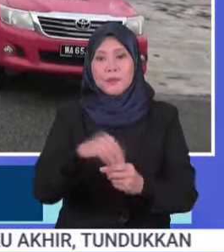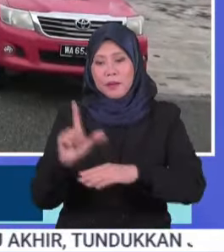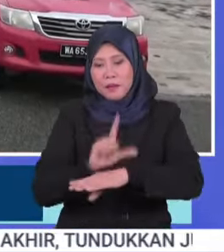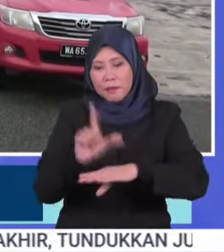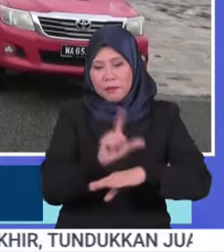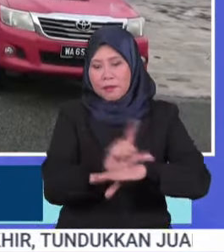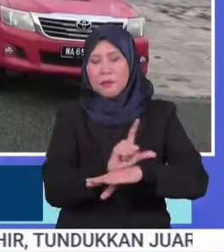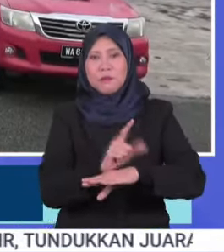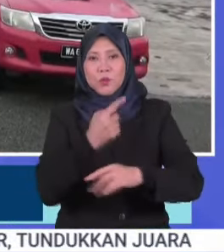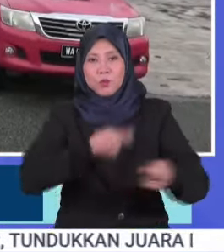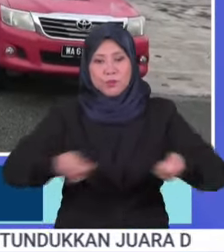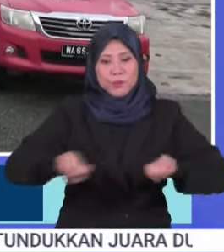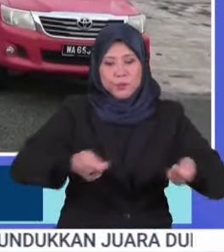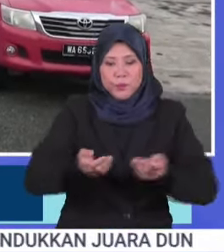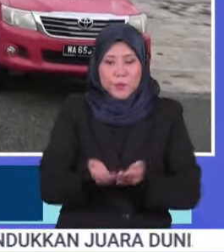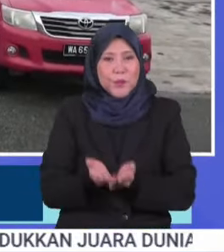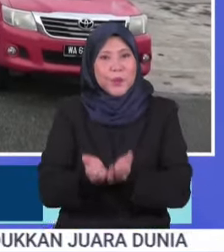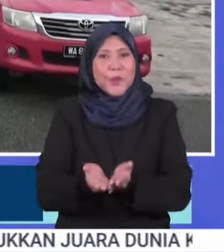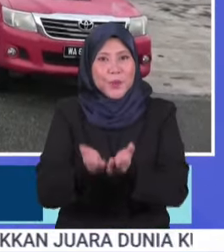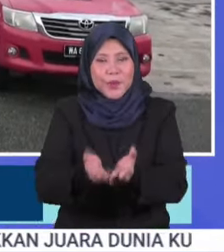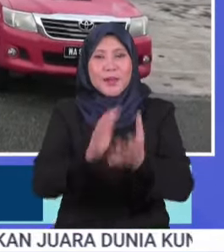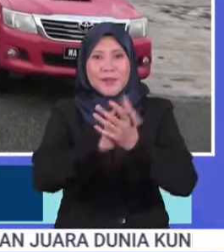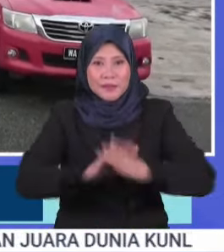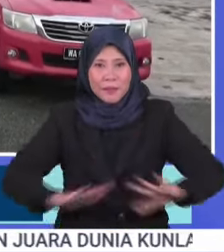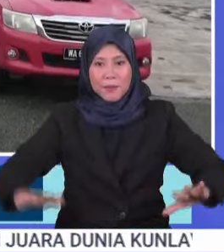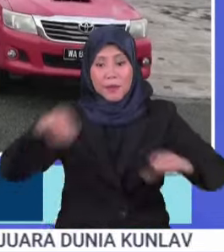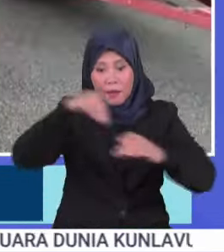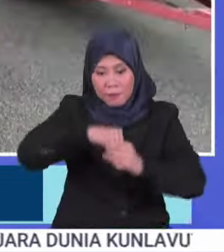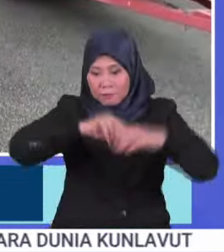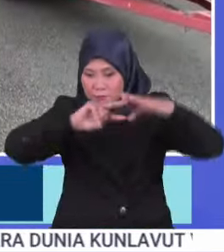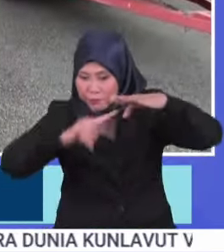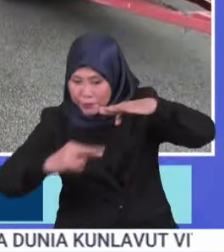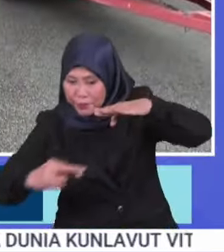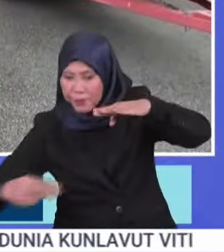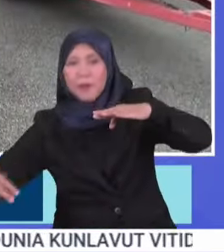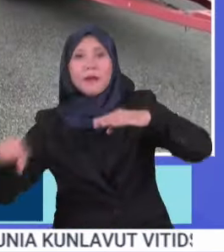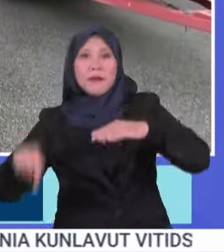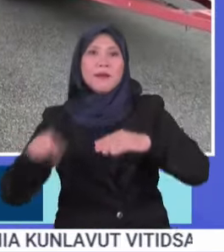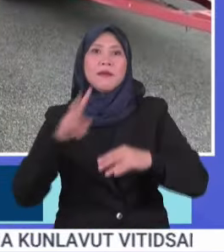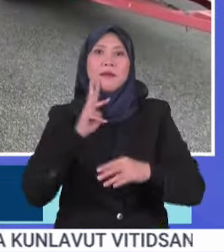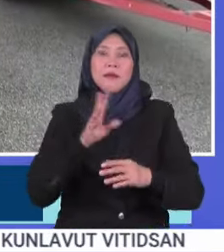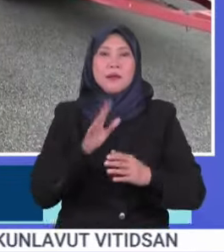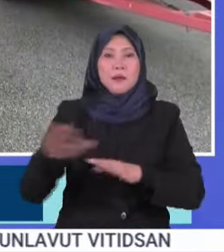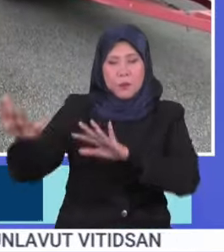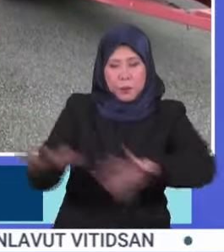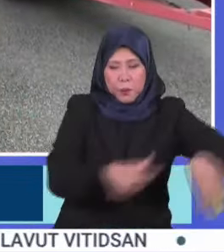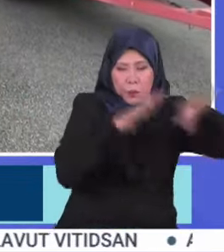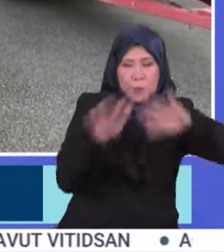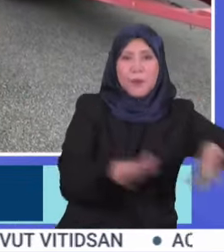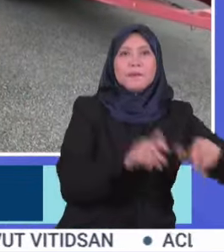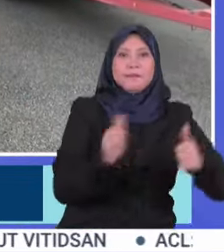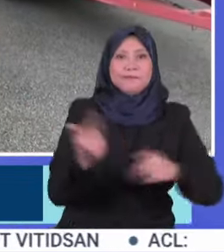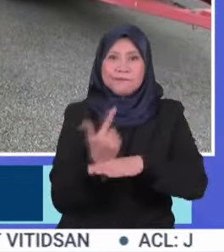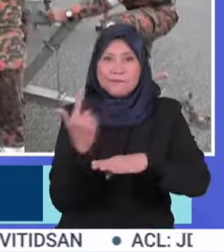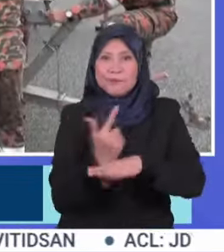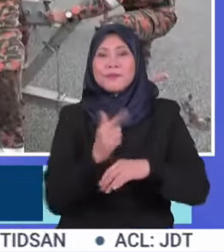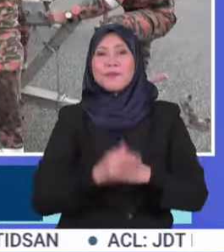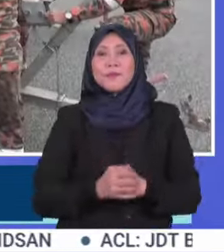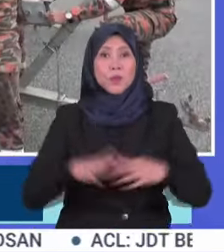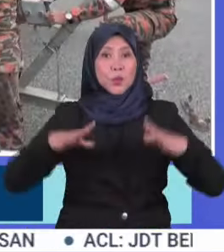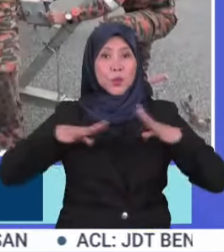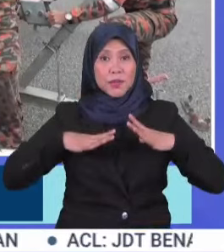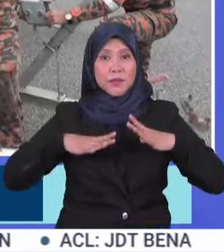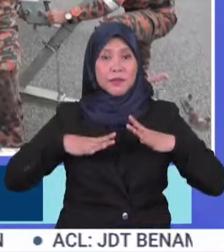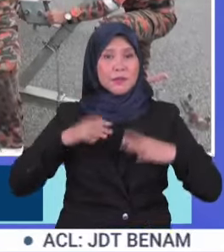latihan pengukuhan pengendalian bot selain menyelamat dalam air dan arus deras. Pengarah JBPM memaklumkan cuti anggotanya